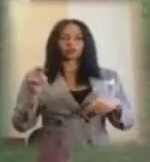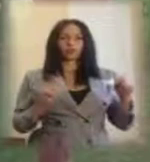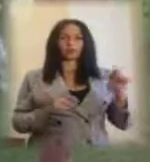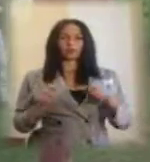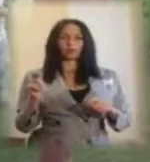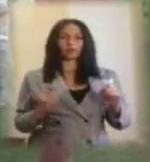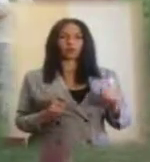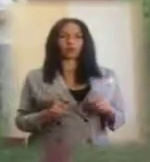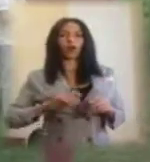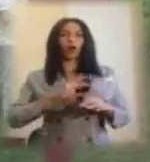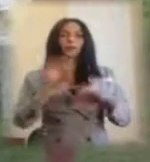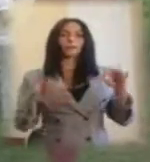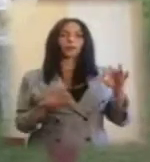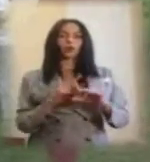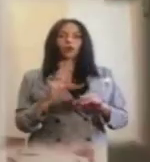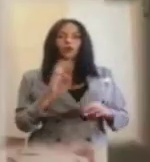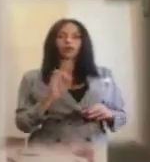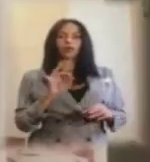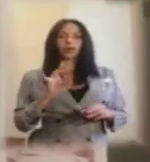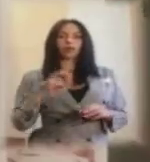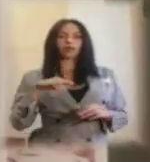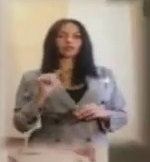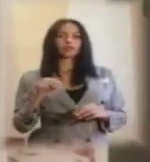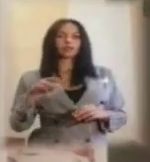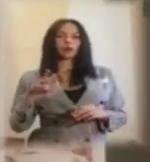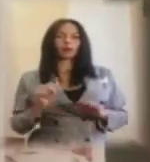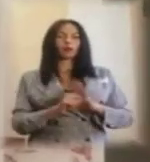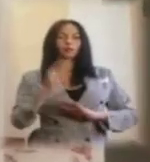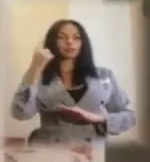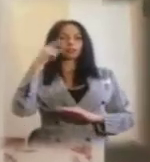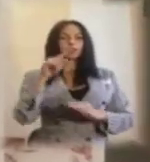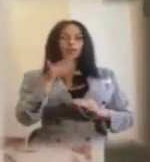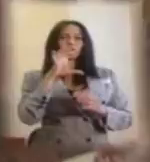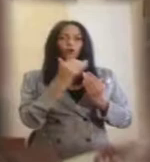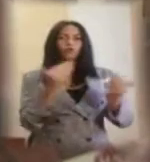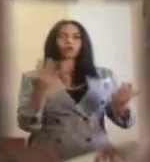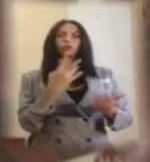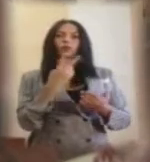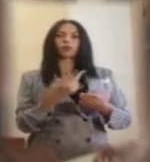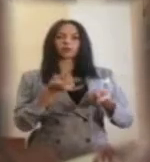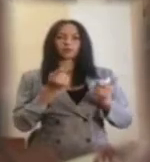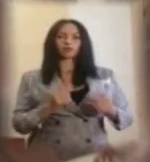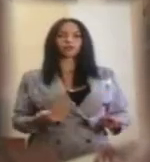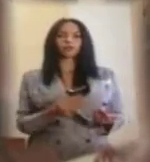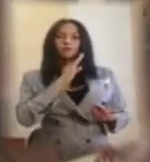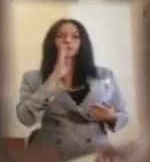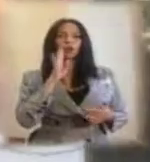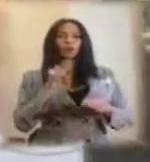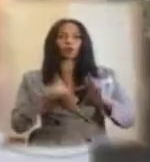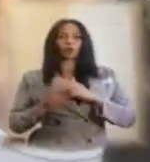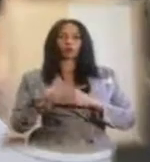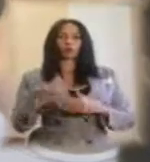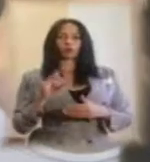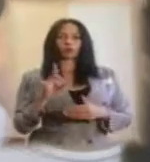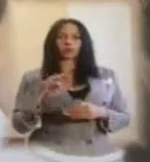Проект «Не інста-мама» розпочався з ідеї про фотовиставку, яка б показала справжнє життя мам у декреті, розповідає одна з ініціаторок –